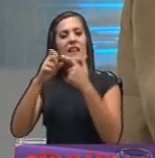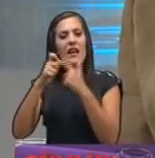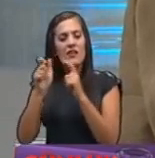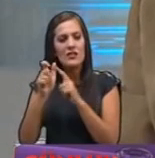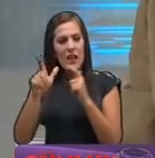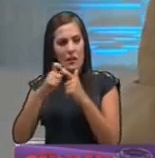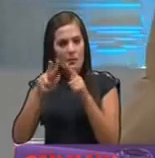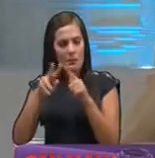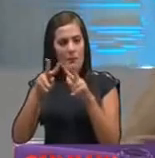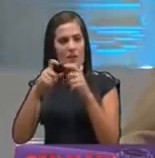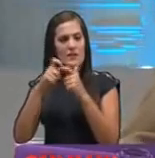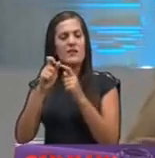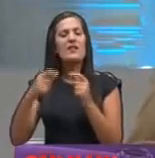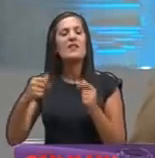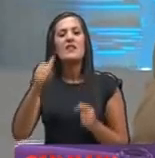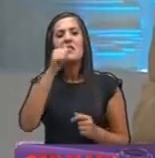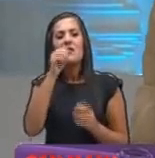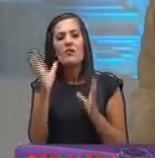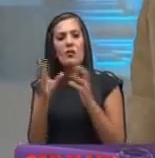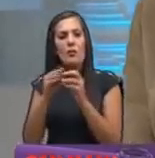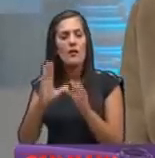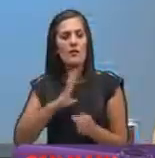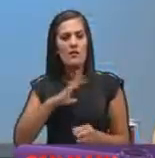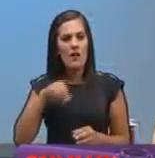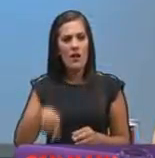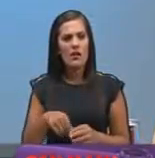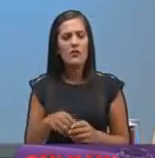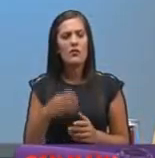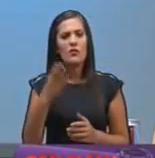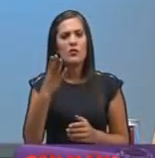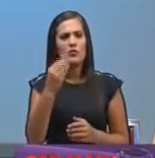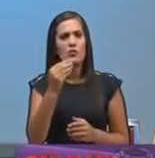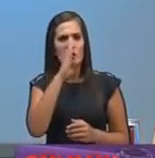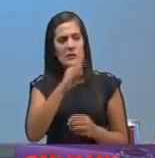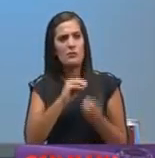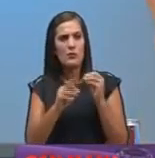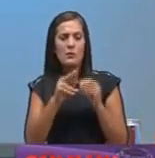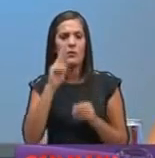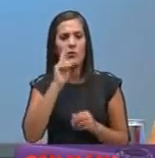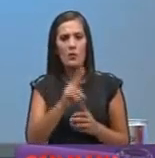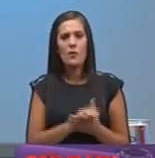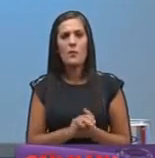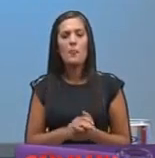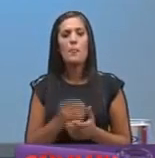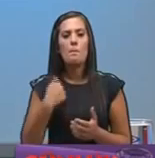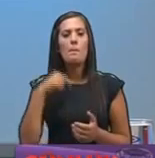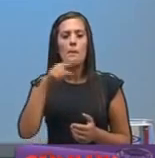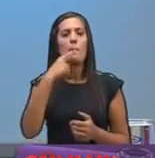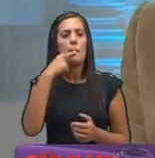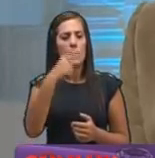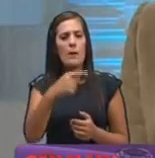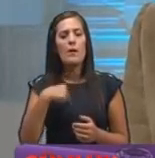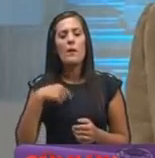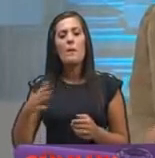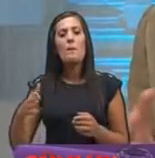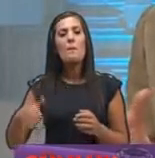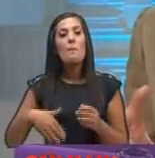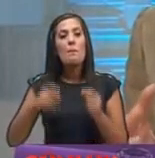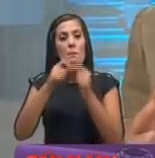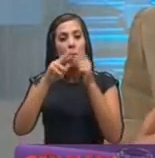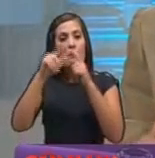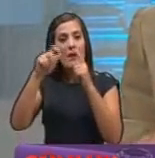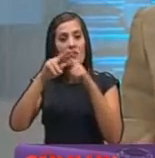sıkışması dediler. Bacağında sıvı toplanması. Bayağı bir kronik hale gelmiş gibi görünüyor. Peki vallahi, hocamız şöyle hemen cevaplasın. Yani bacakta sıvı toplanması,